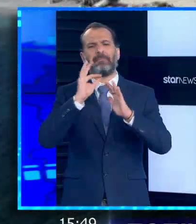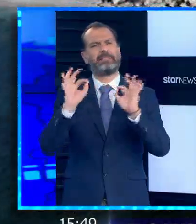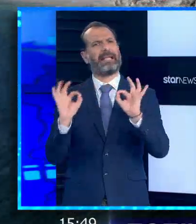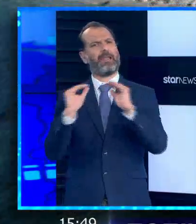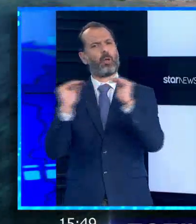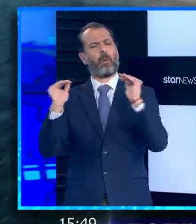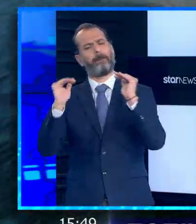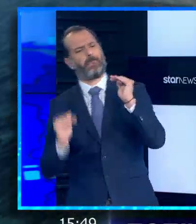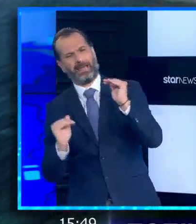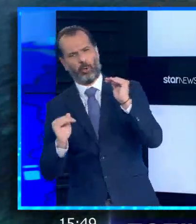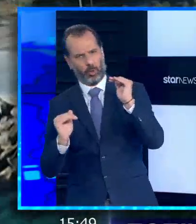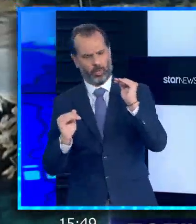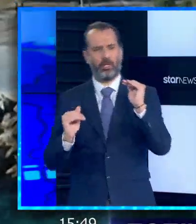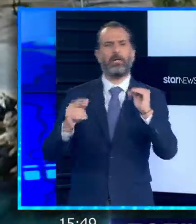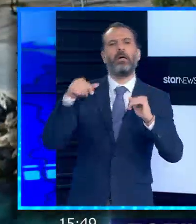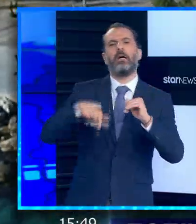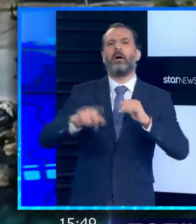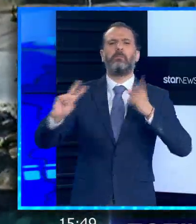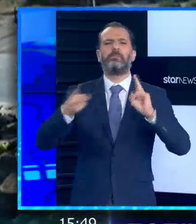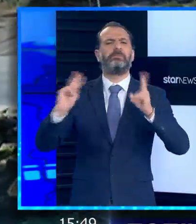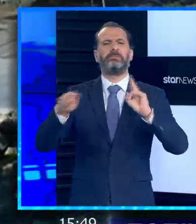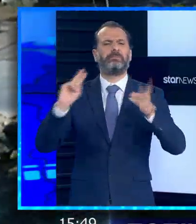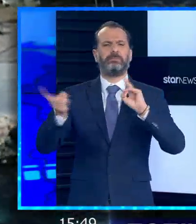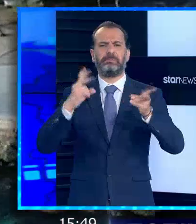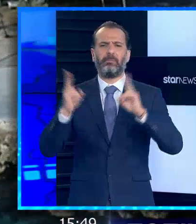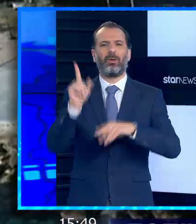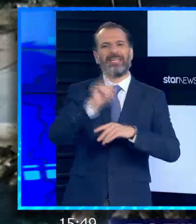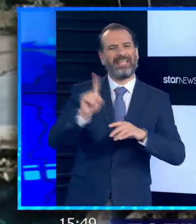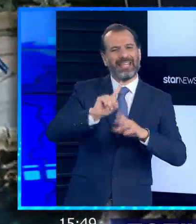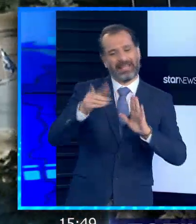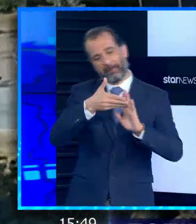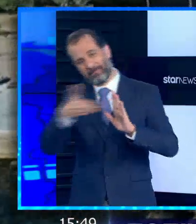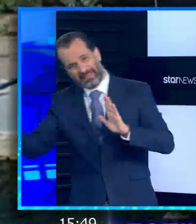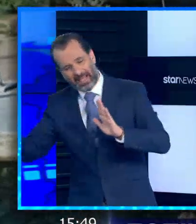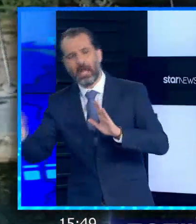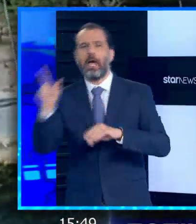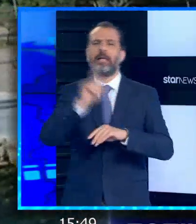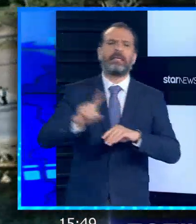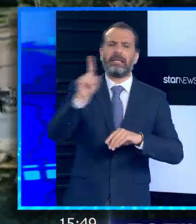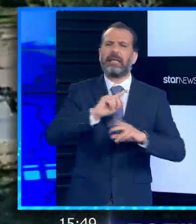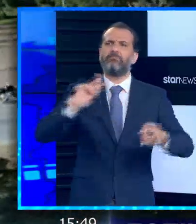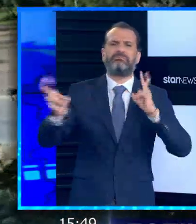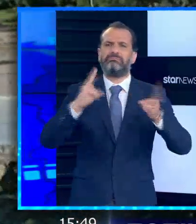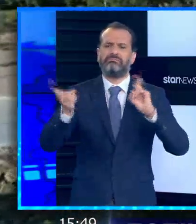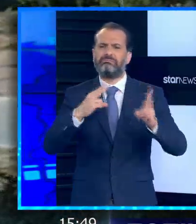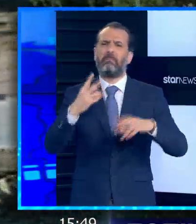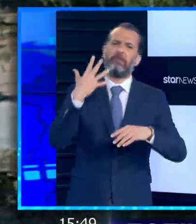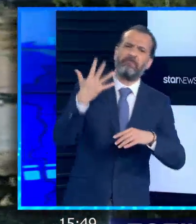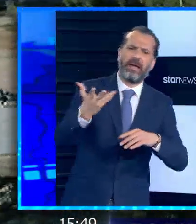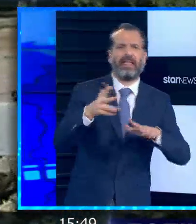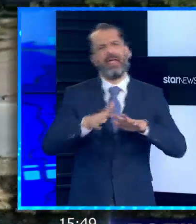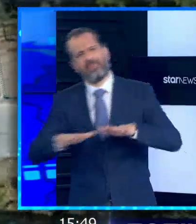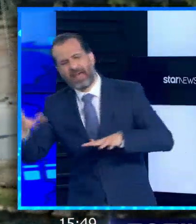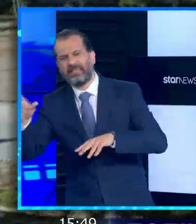από τα κανονικά επίπεδα, ενώ οι άνεμοι από την Κυριακή και μετά δεν προβλέπεται να ξεπεράσουν τα 5 μποφόρ στα πελάγια. Μάλιστα. Και